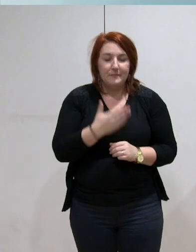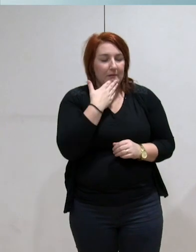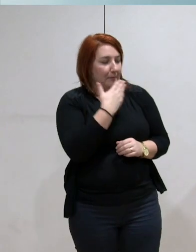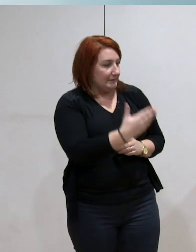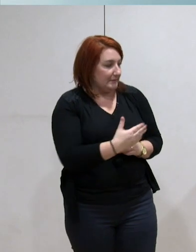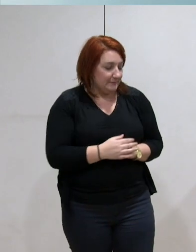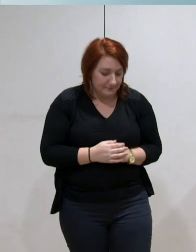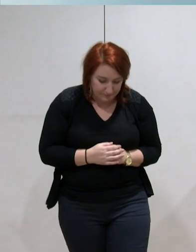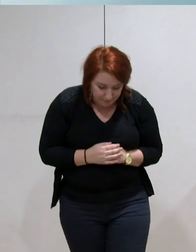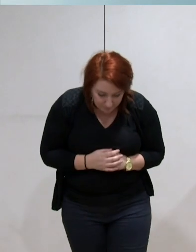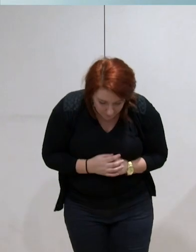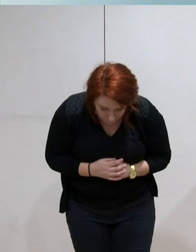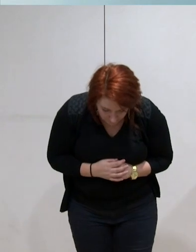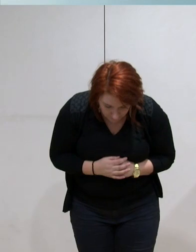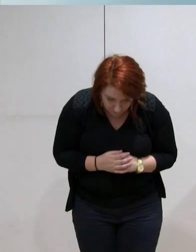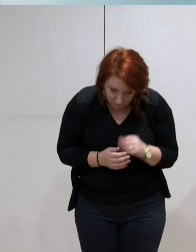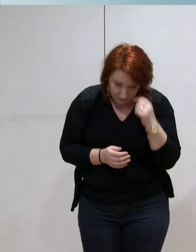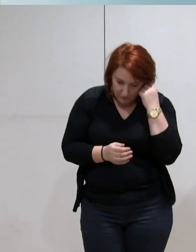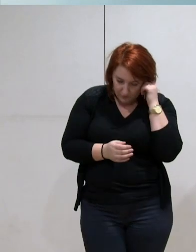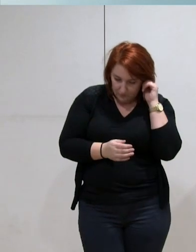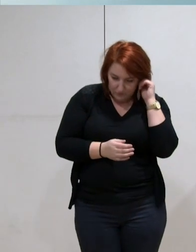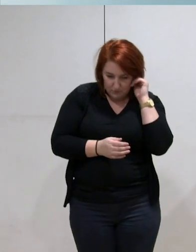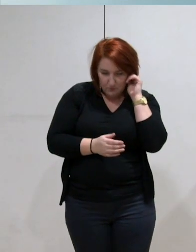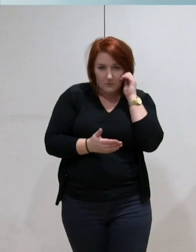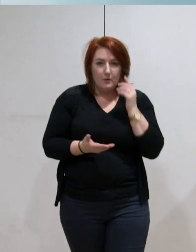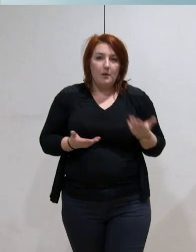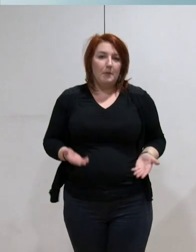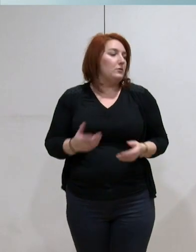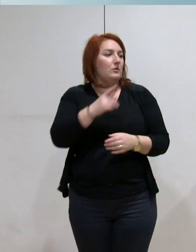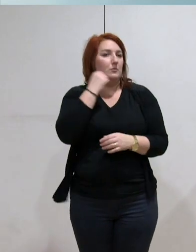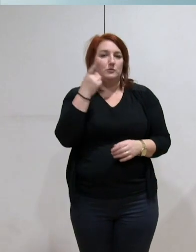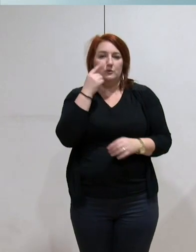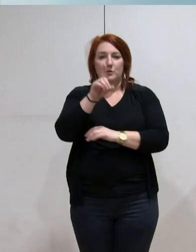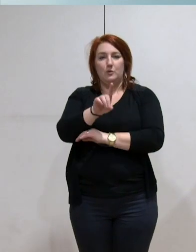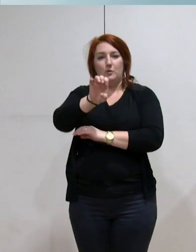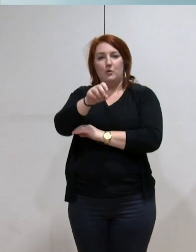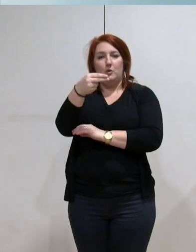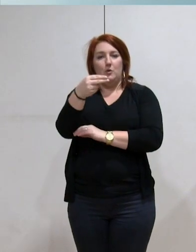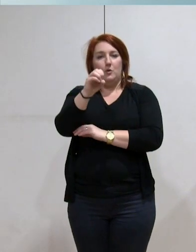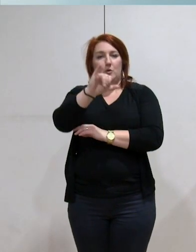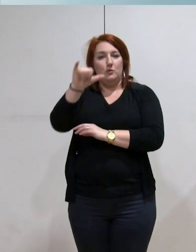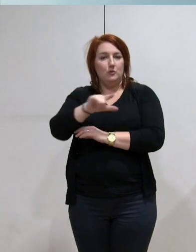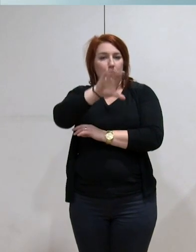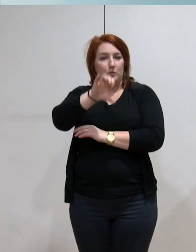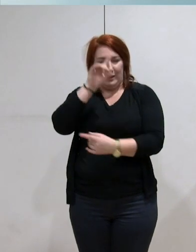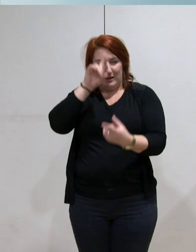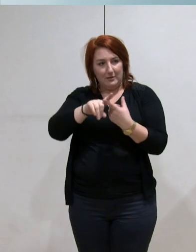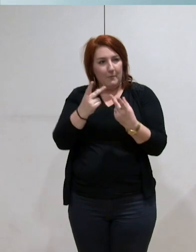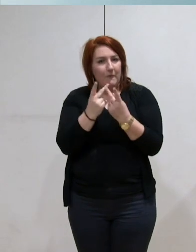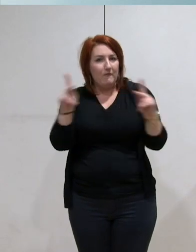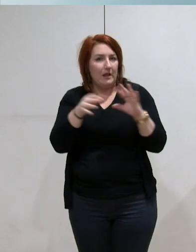merci je vais donner la parole maintenant à Monsieur Denoyel pour la partie ville